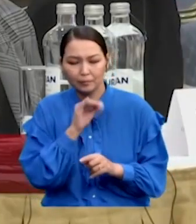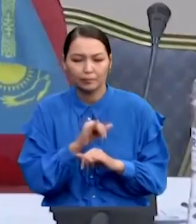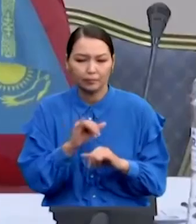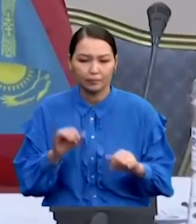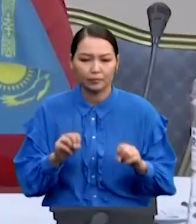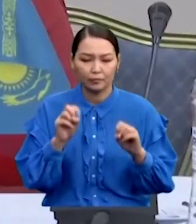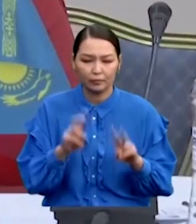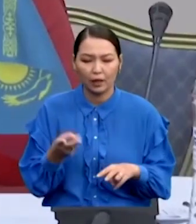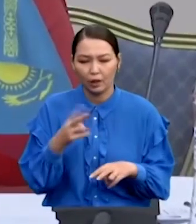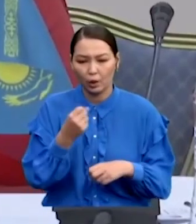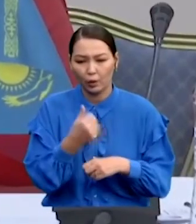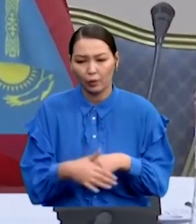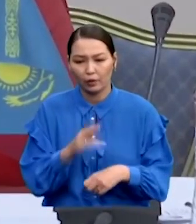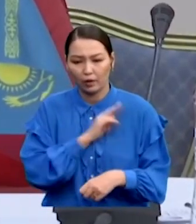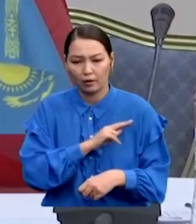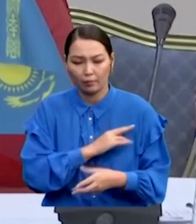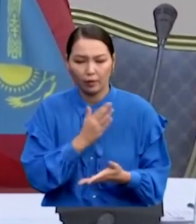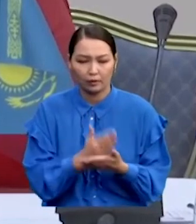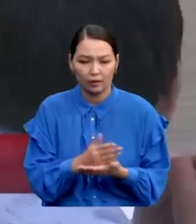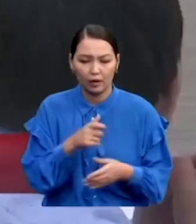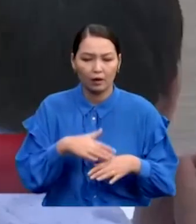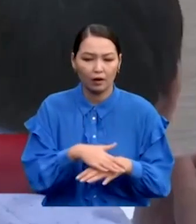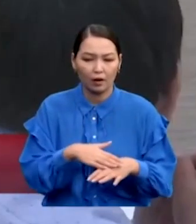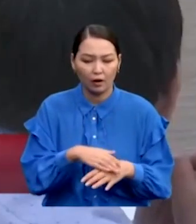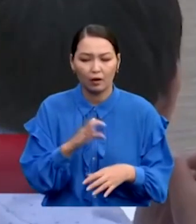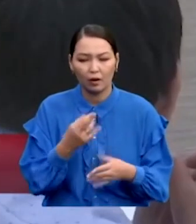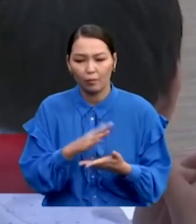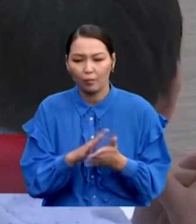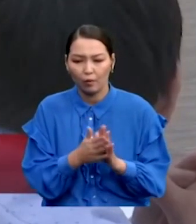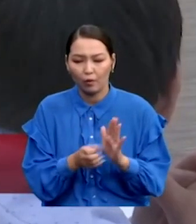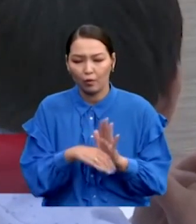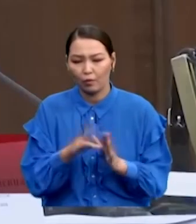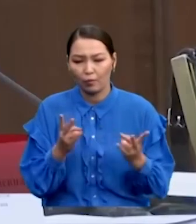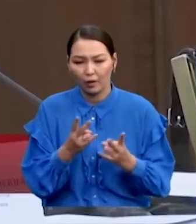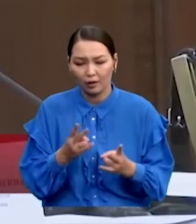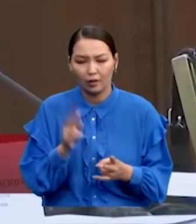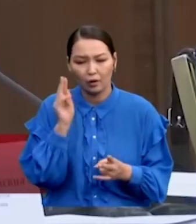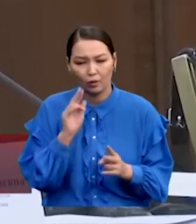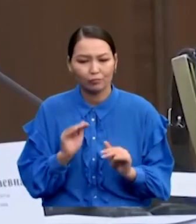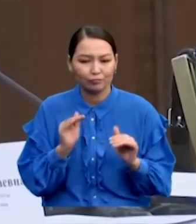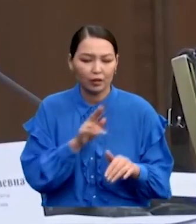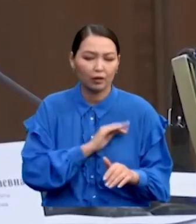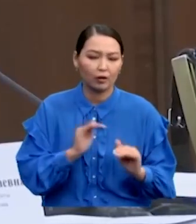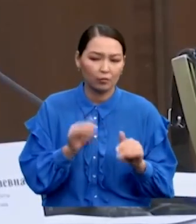арналған 2 орталық жұмыс істейді. Халық әлеуметтік қызметкердің кім екендігін түсіну үшін кадр дайындығына ерекше